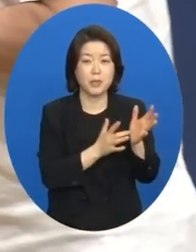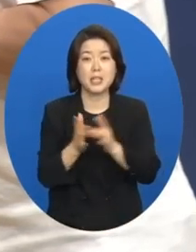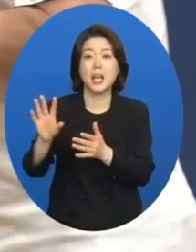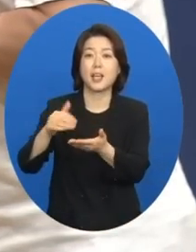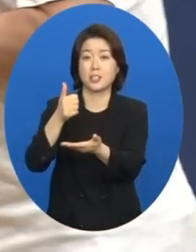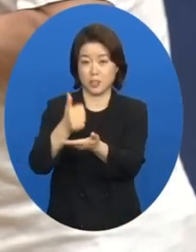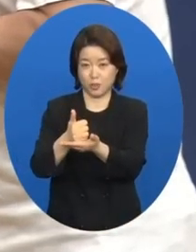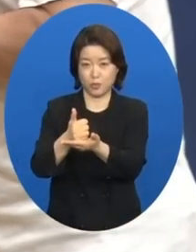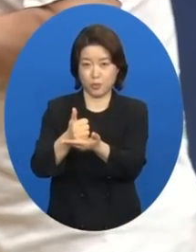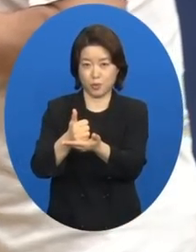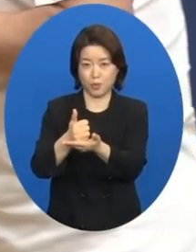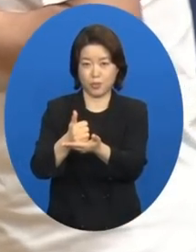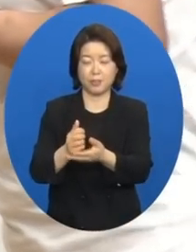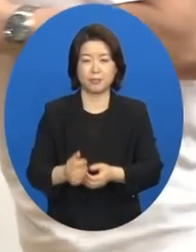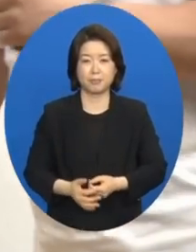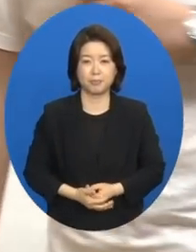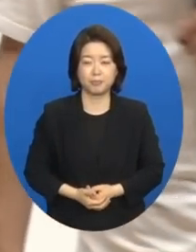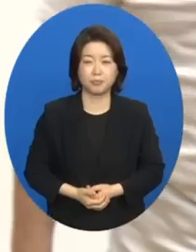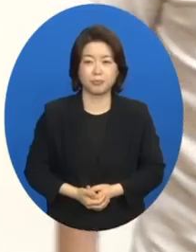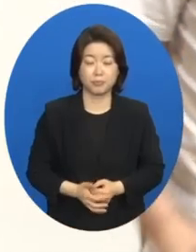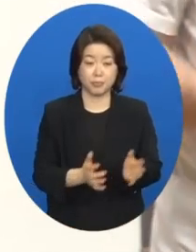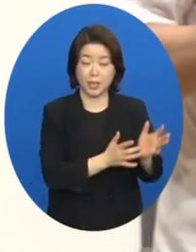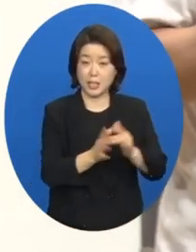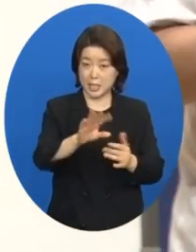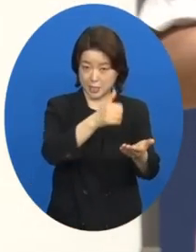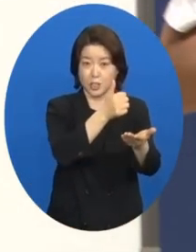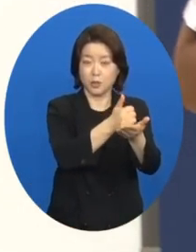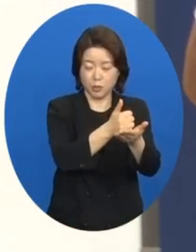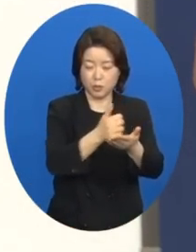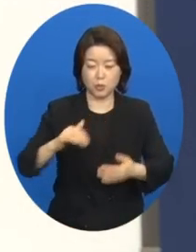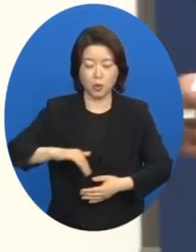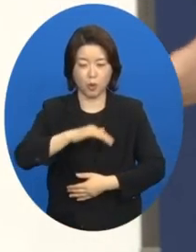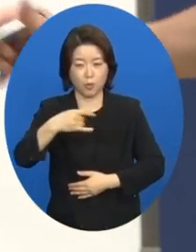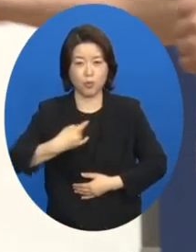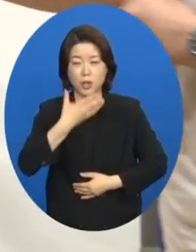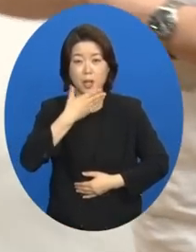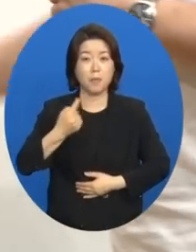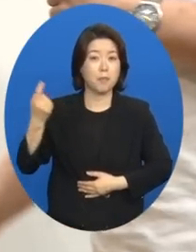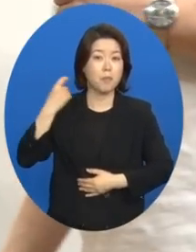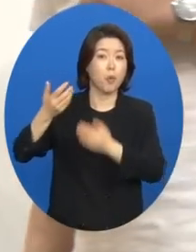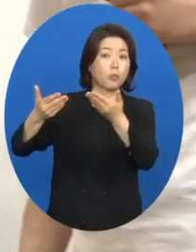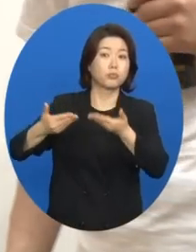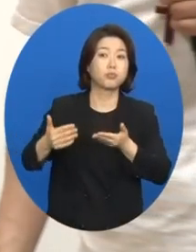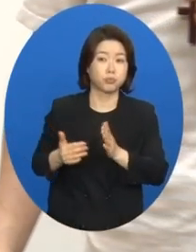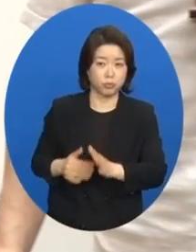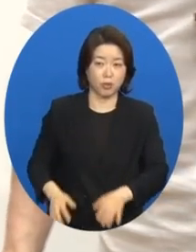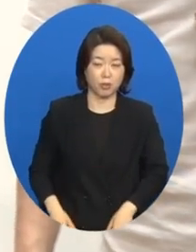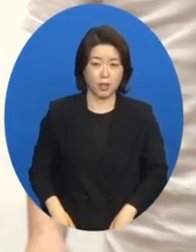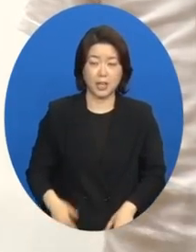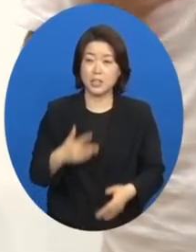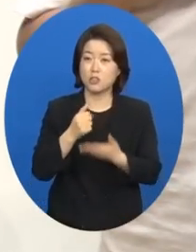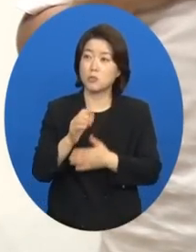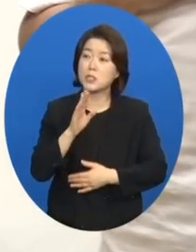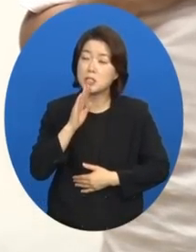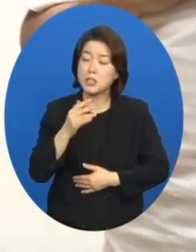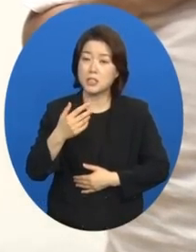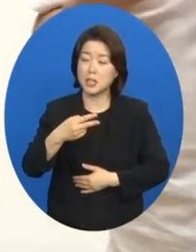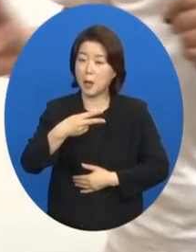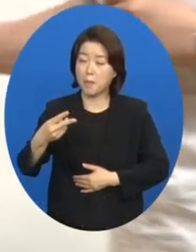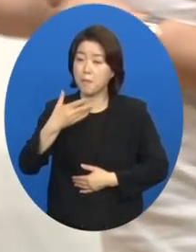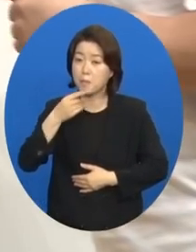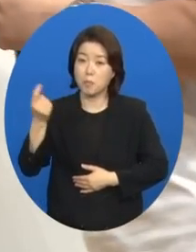그리스도이시죠. 예수 그리스도. 예수 그리스도가 우리에게 복음으로 주어주셨는데 주님이 정말 복음이 되실 수 있는